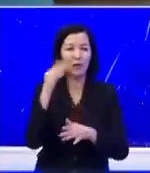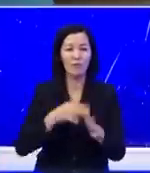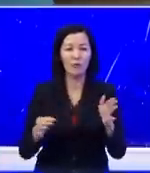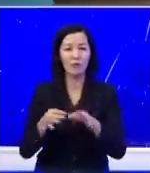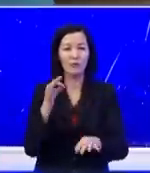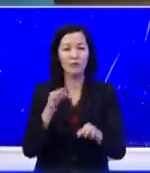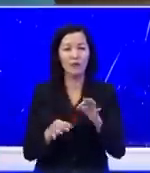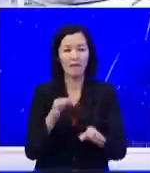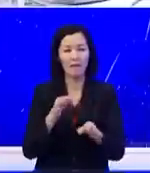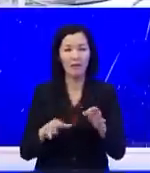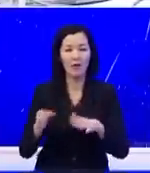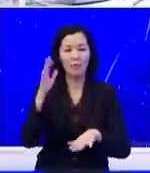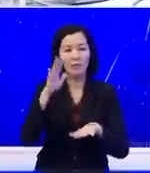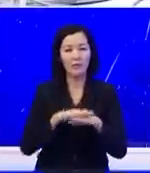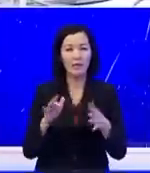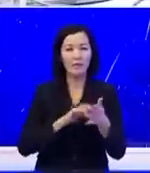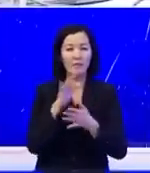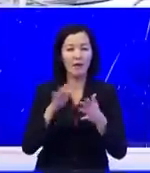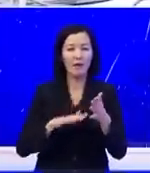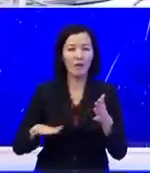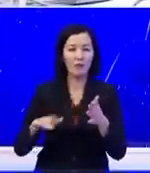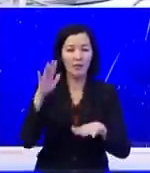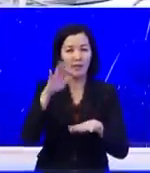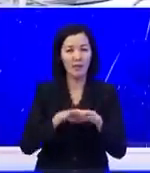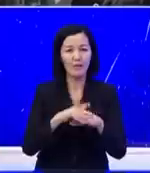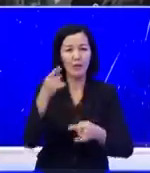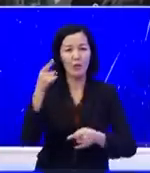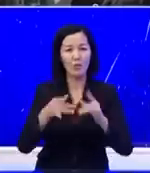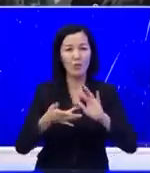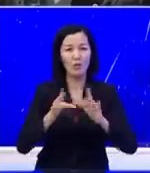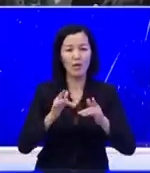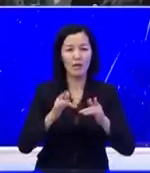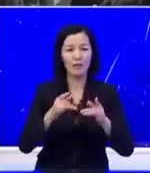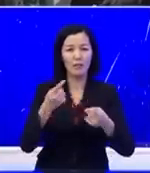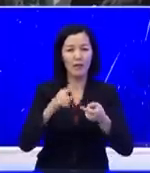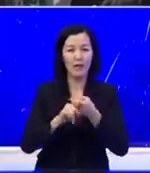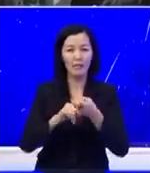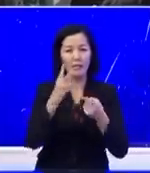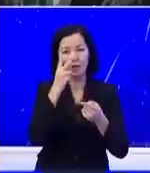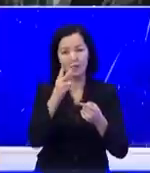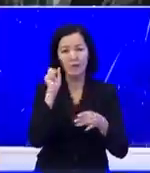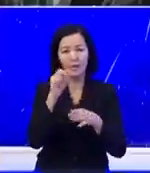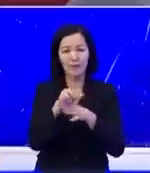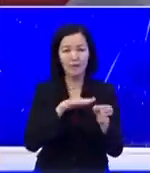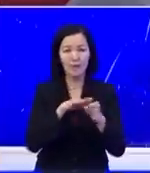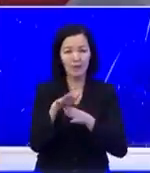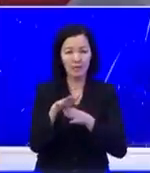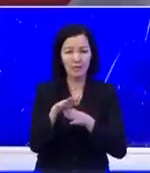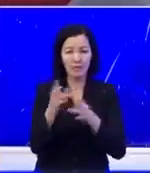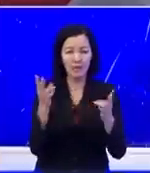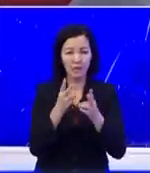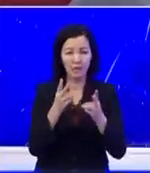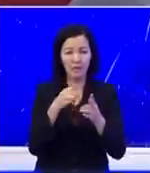талқылады. Облыс әкімі аудан қала басшыларымен онлайн байланысқа шығып, атқарылуы тиіс жұмыстарды таныстырды. Кезек күттірмес